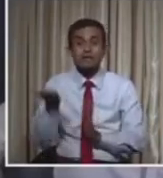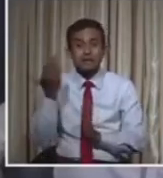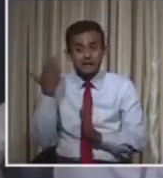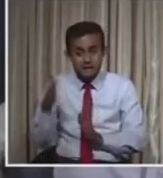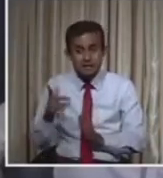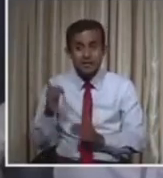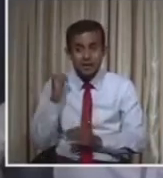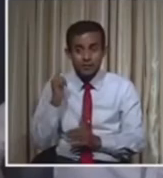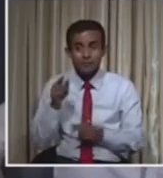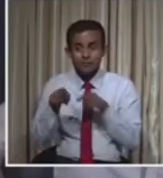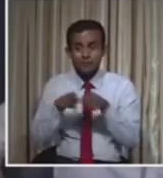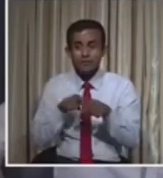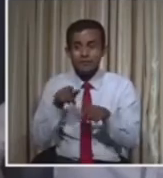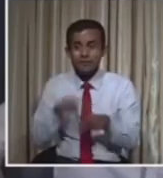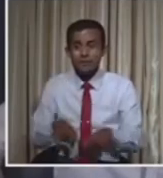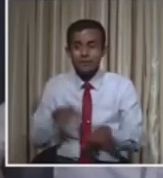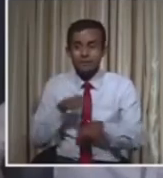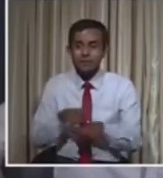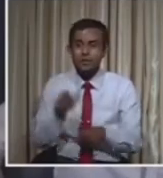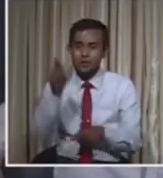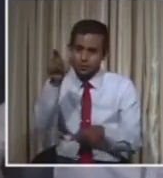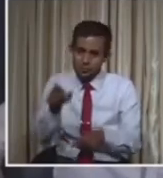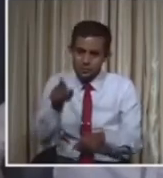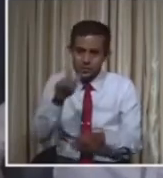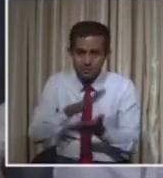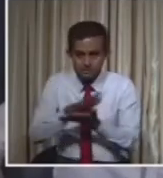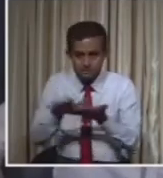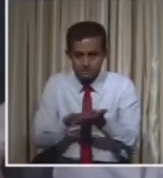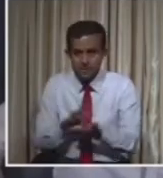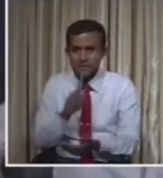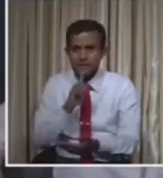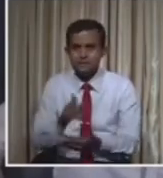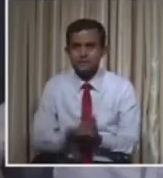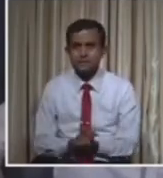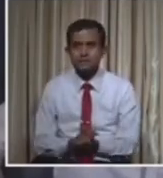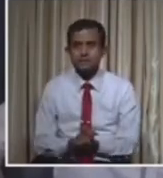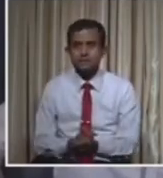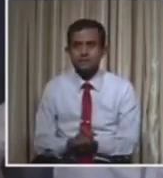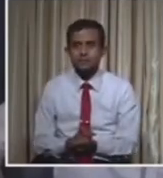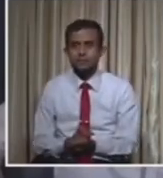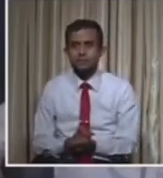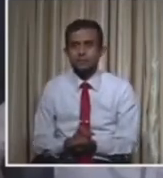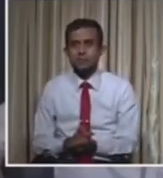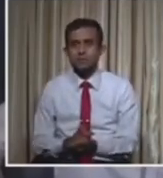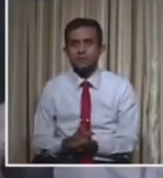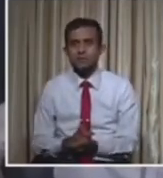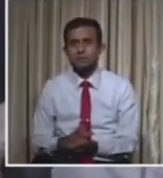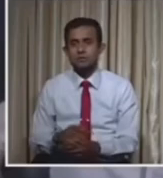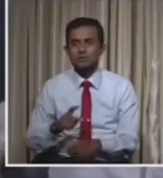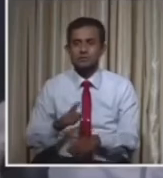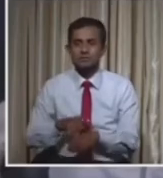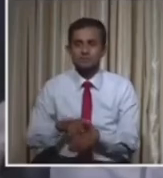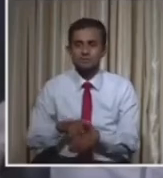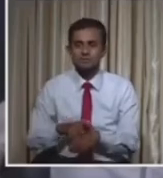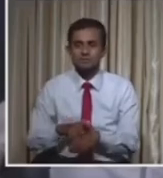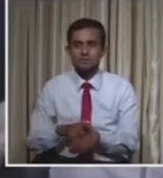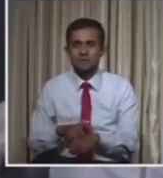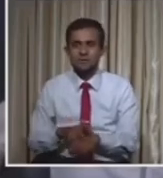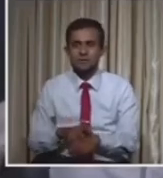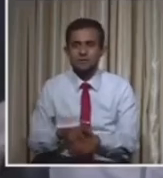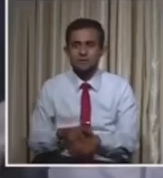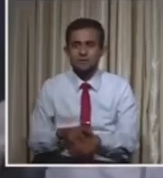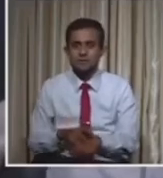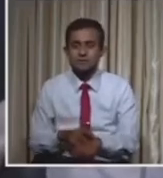හැටියට මම මේක මේ වෙලාවේ ඔබතුමාට පැහැදිලිව මතක් කරනවා. ඒ වගේම ගරු විනාඩි.